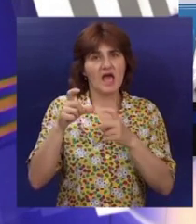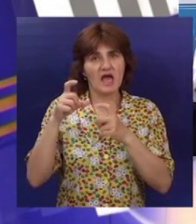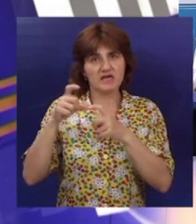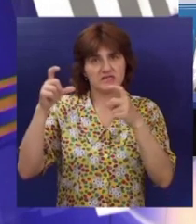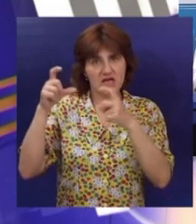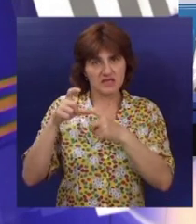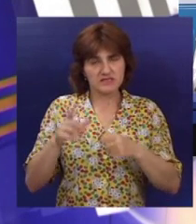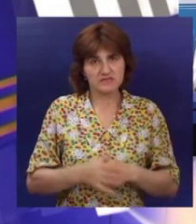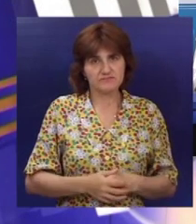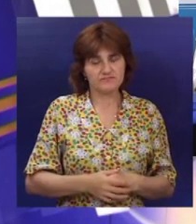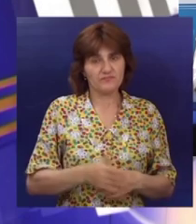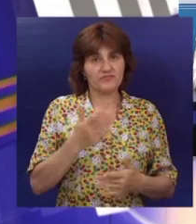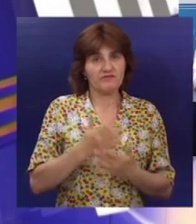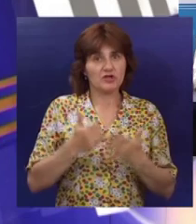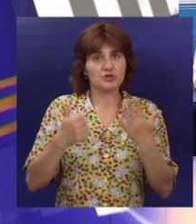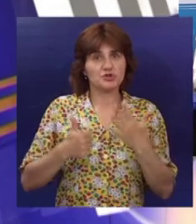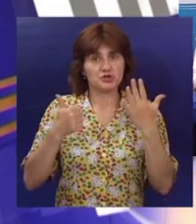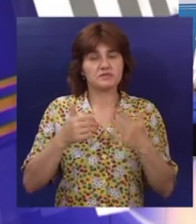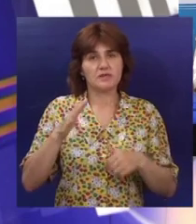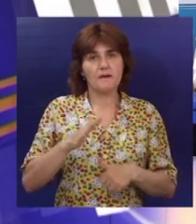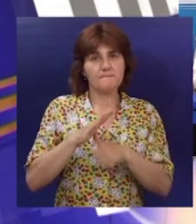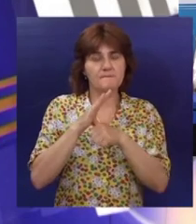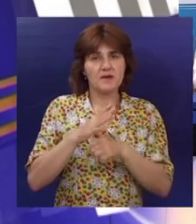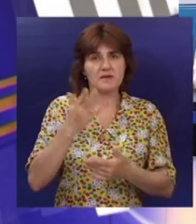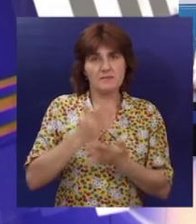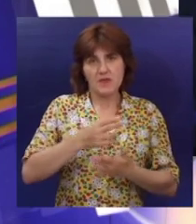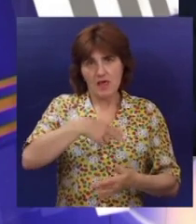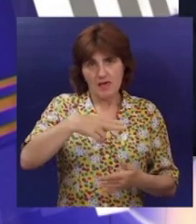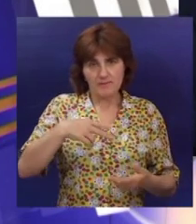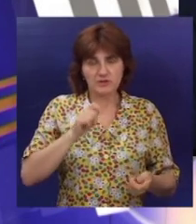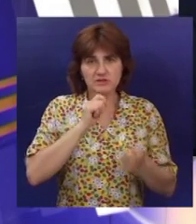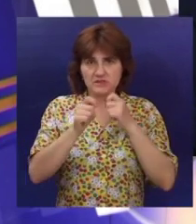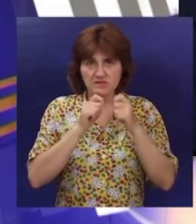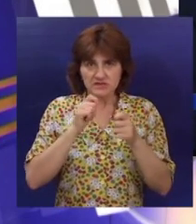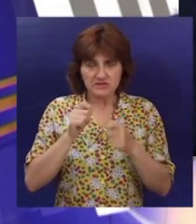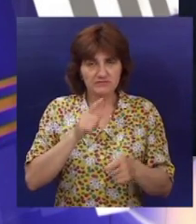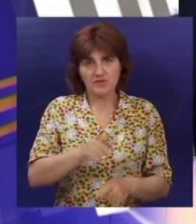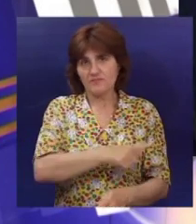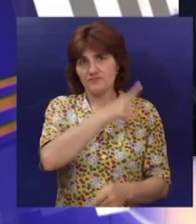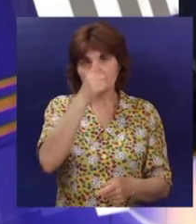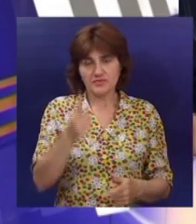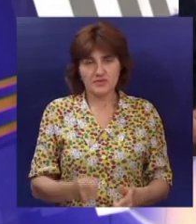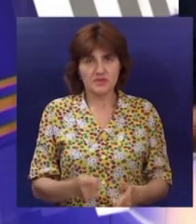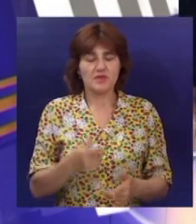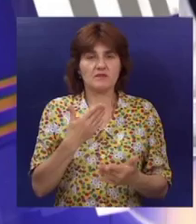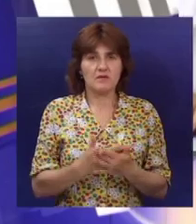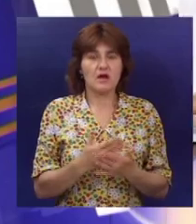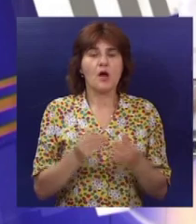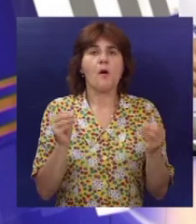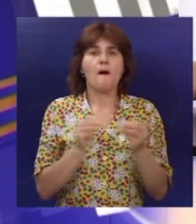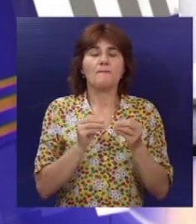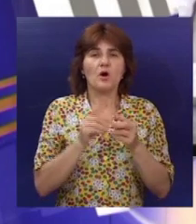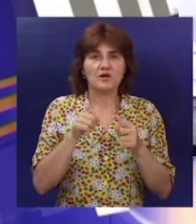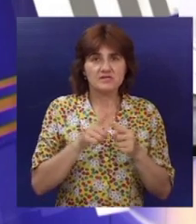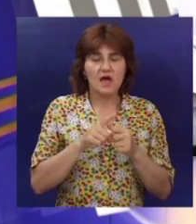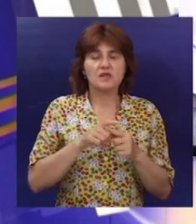Skoro 2 meseca nakon izbora održanih 6. maja potpisan je sporazum o zajedničkom učešću u vlasti koalicije Izbor za bolji život Boris Tadić,